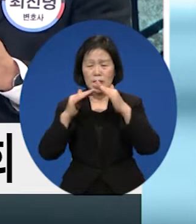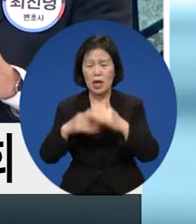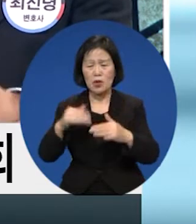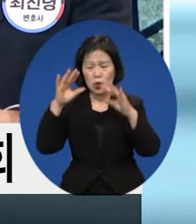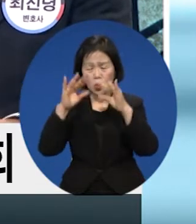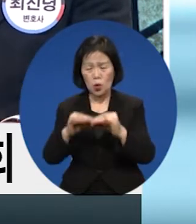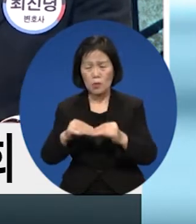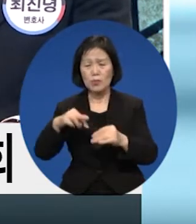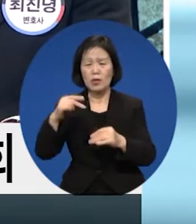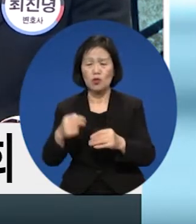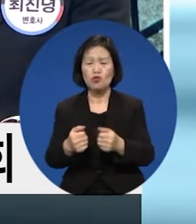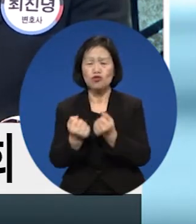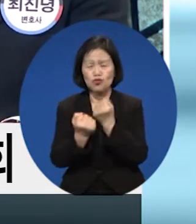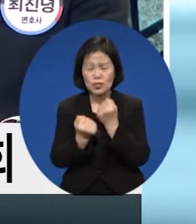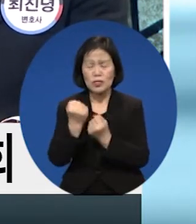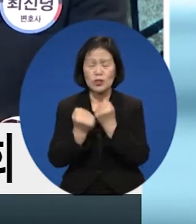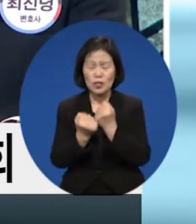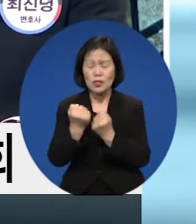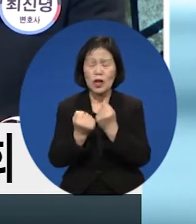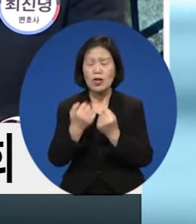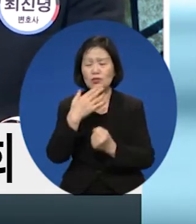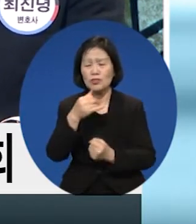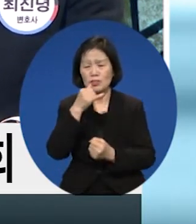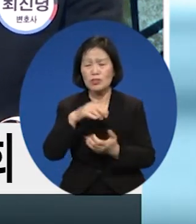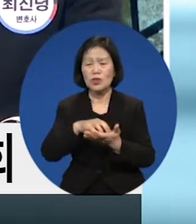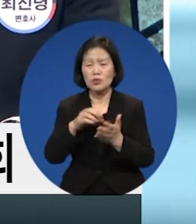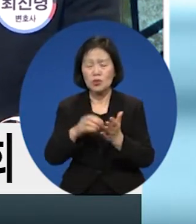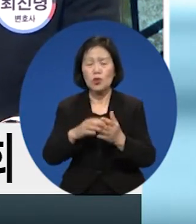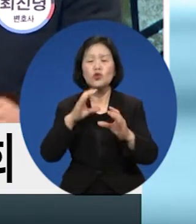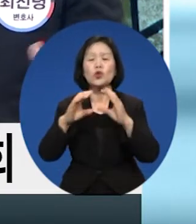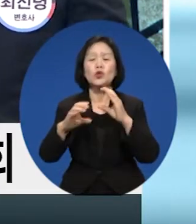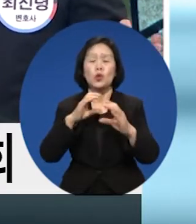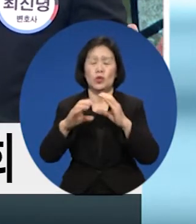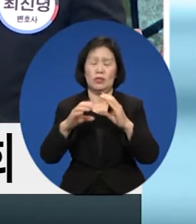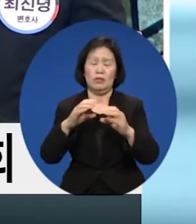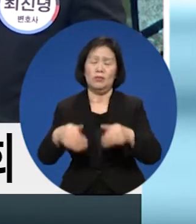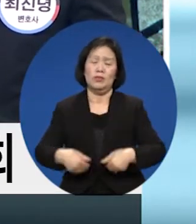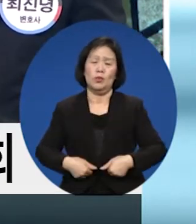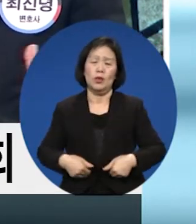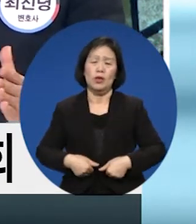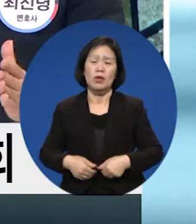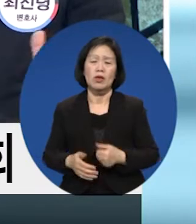구체적인 내용을 설득할 수 있을 만큼 어떤 의사소통이 안 되면은 이와 같은 어떤